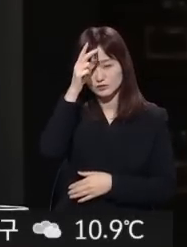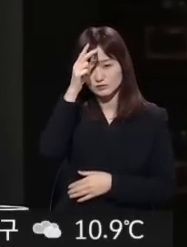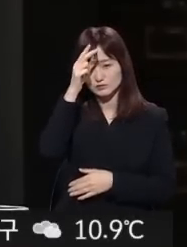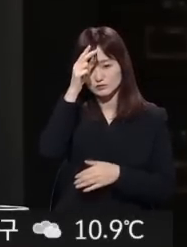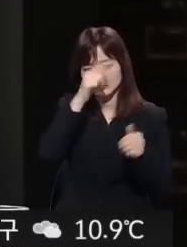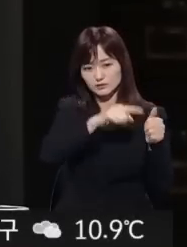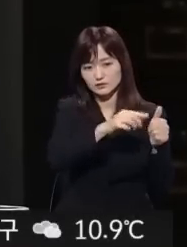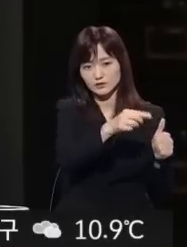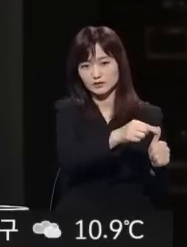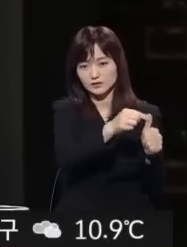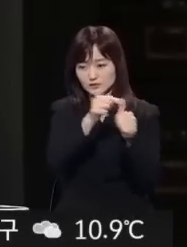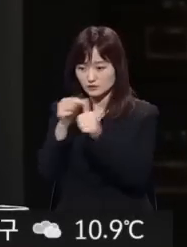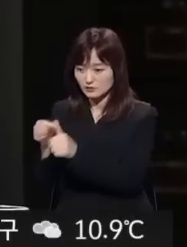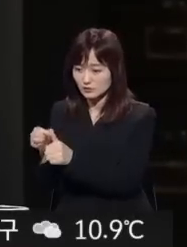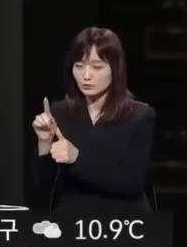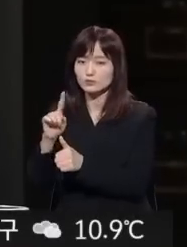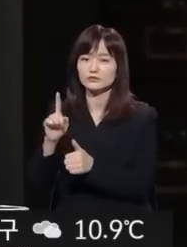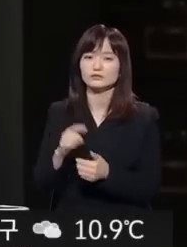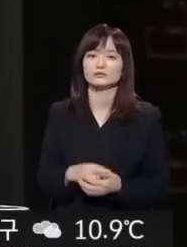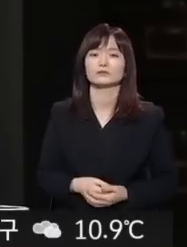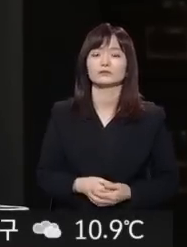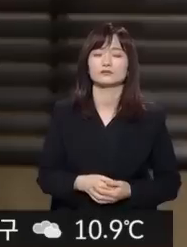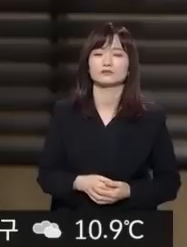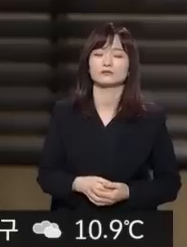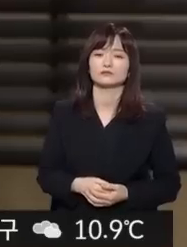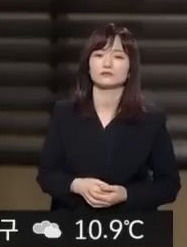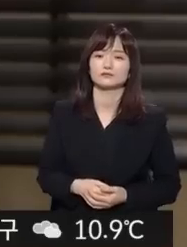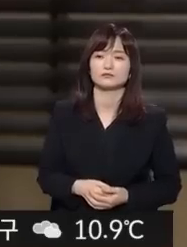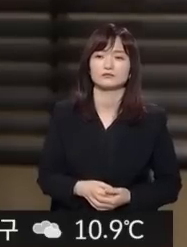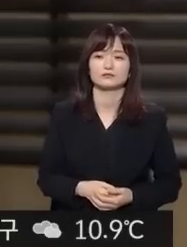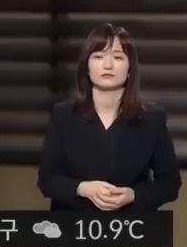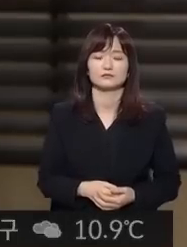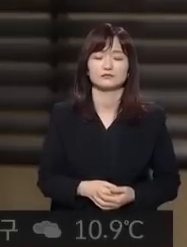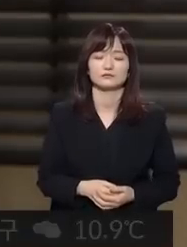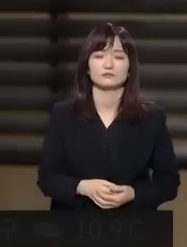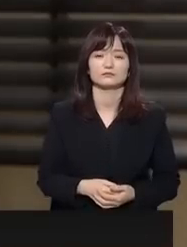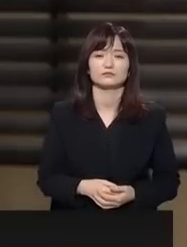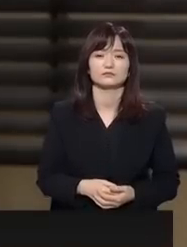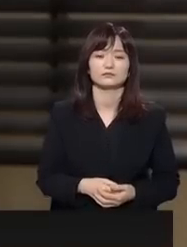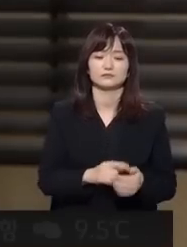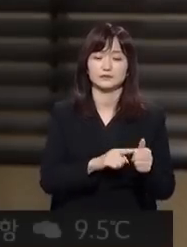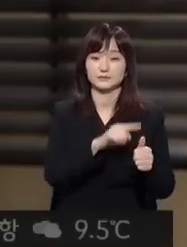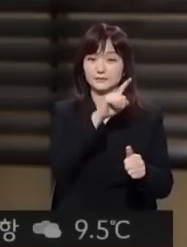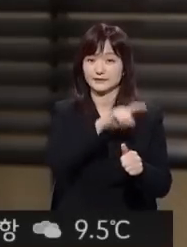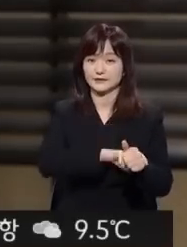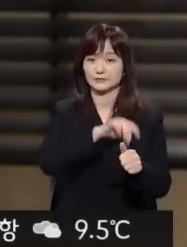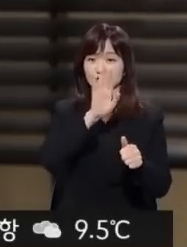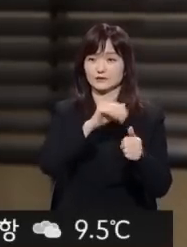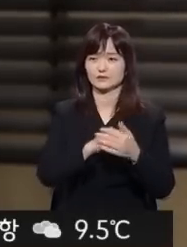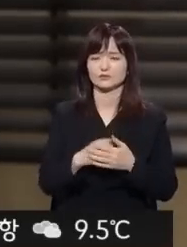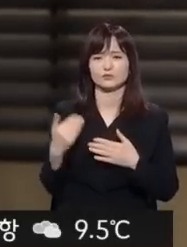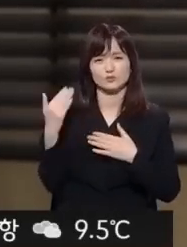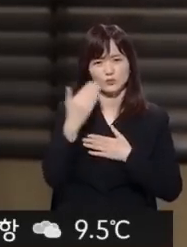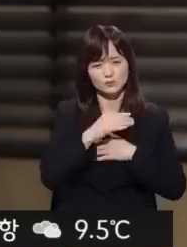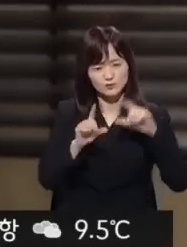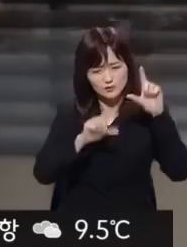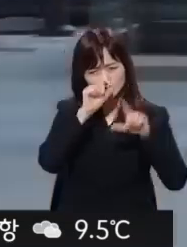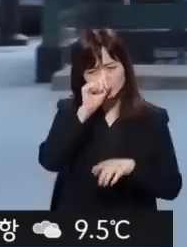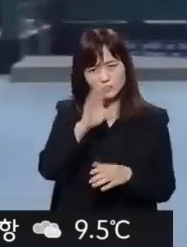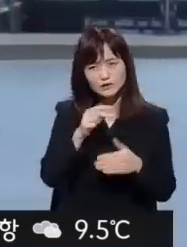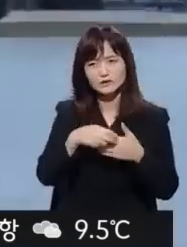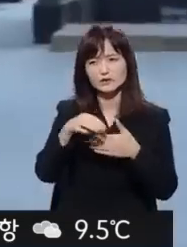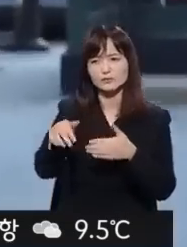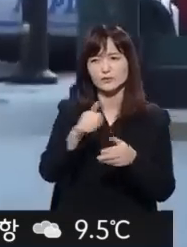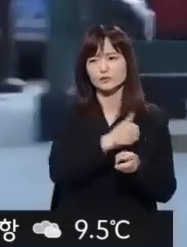데리고 갔습니다 그 이유가 어떻게 됐습니까 자 미국 경찰이 바로 뭐 체포를 한 건 아니고요 상태가 많이 안 좋기 때문에